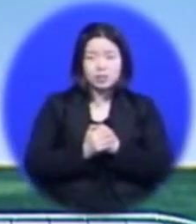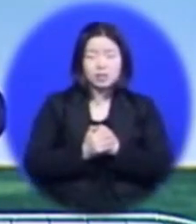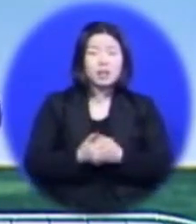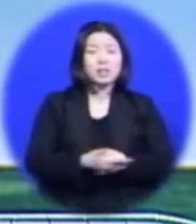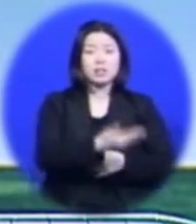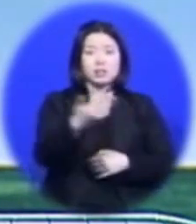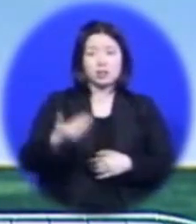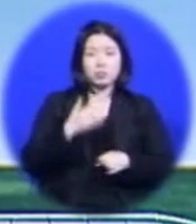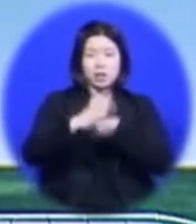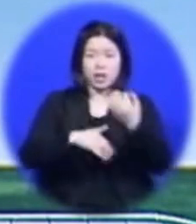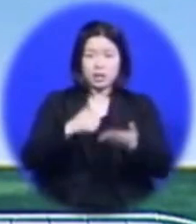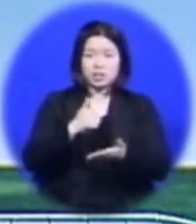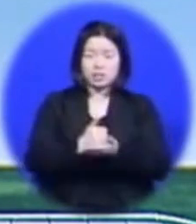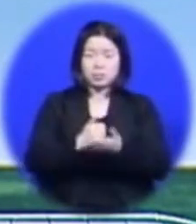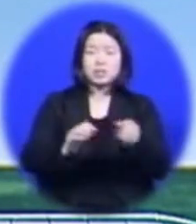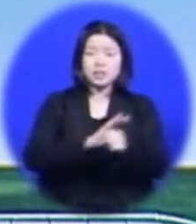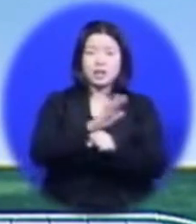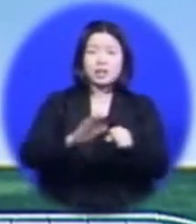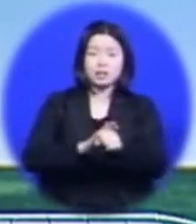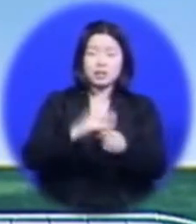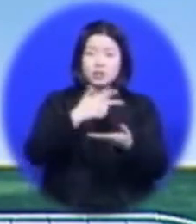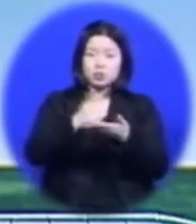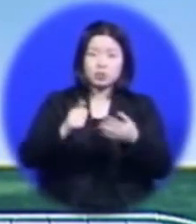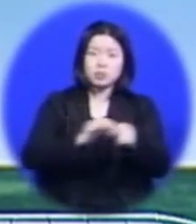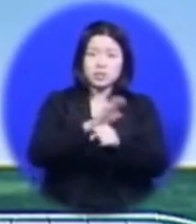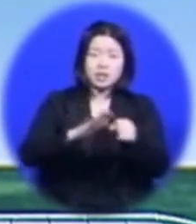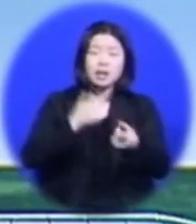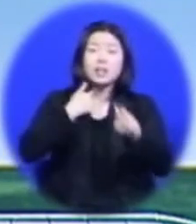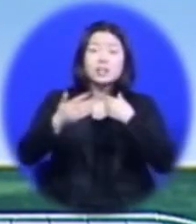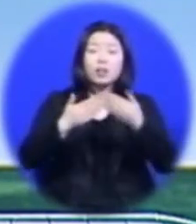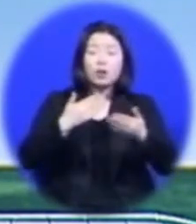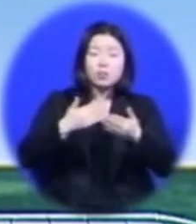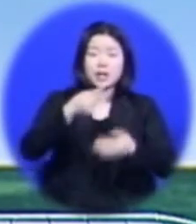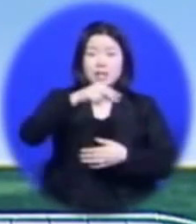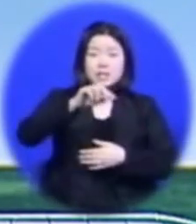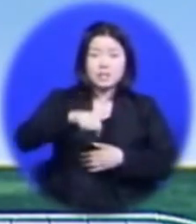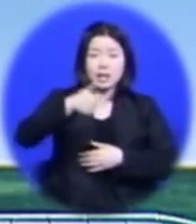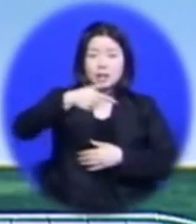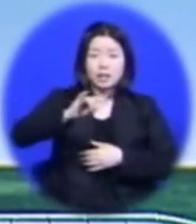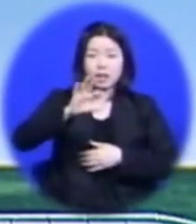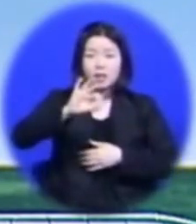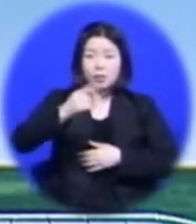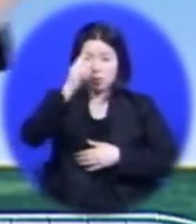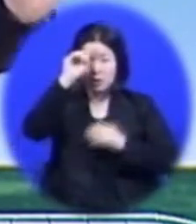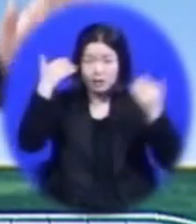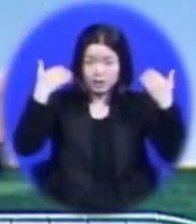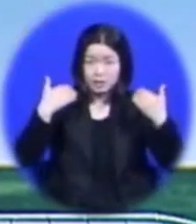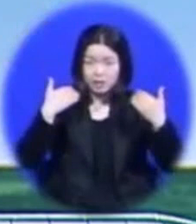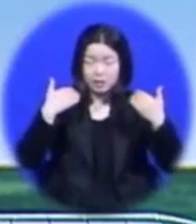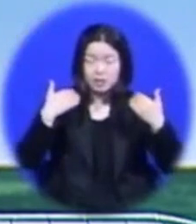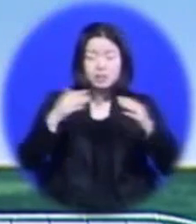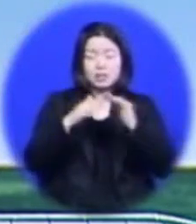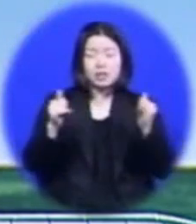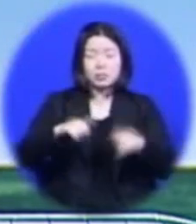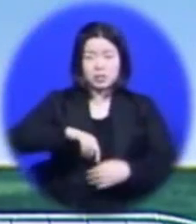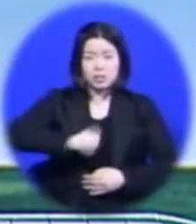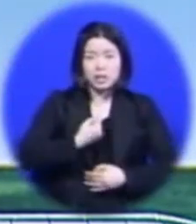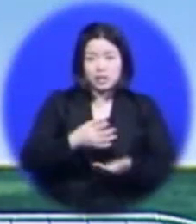여러분, 하나님을, 하나님의 사랑을, 주님의 사랑을 경험한 삭개오는요, 자기 재산 다 나눠줘 버렸어요.